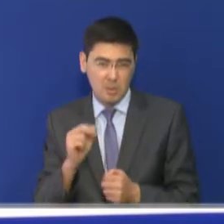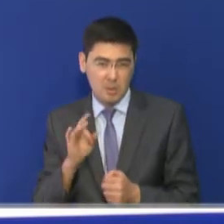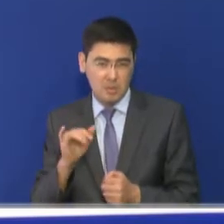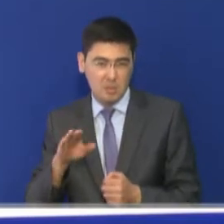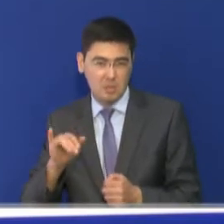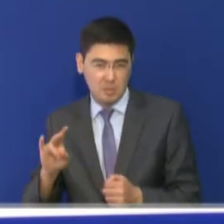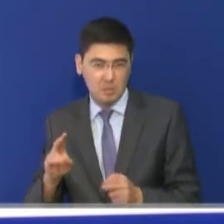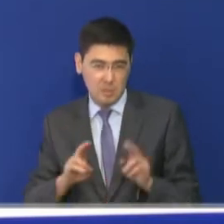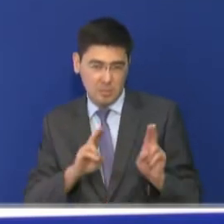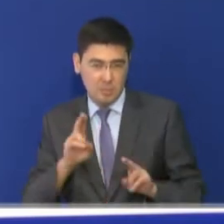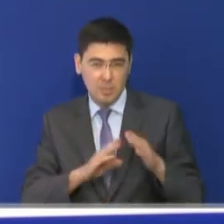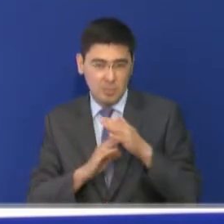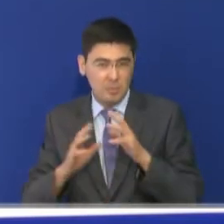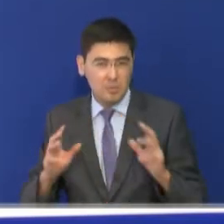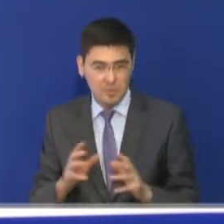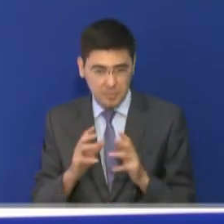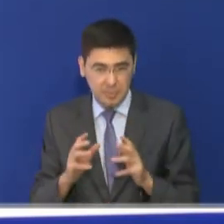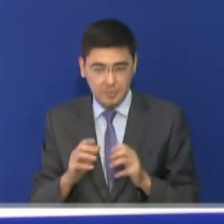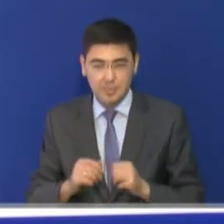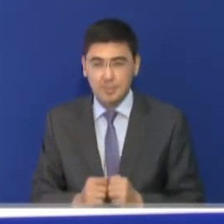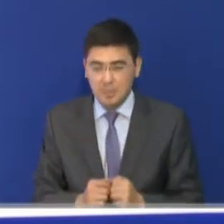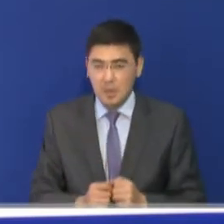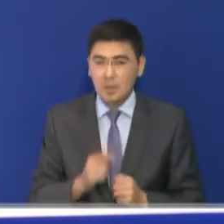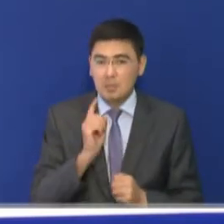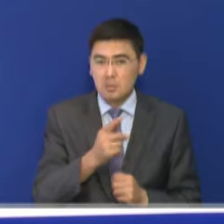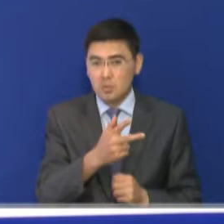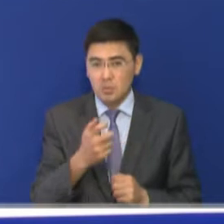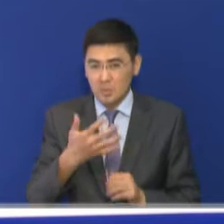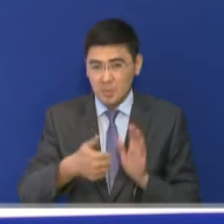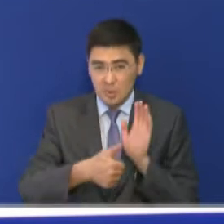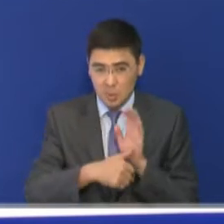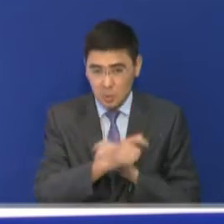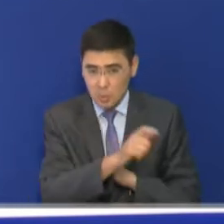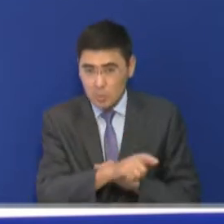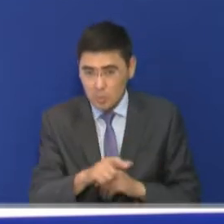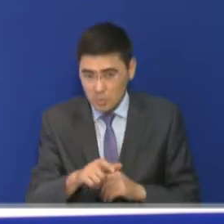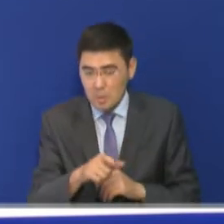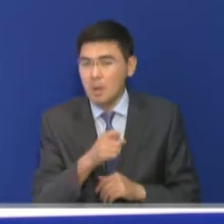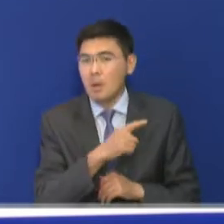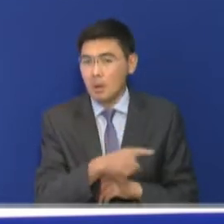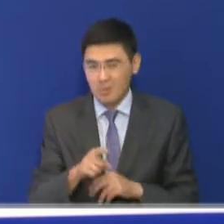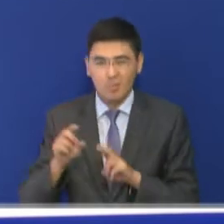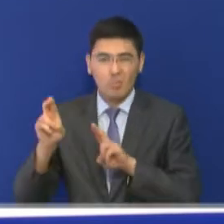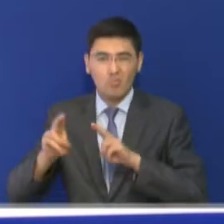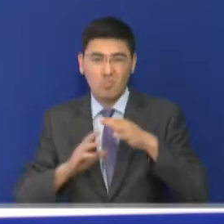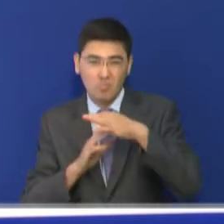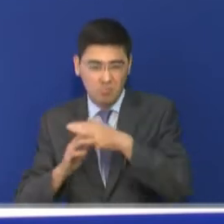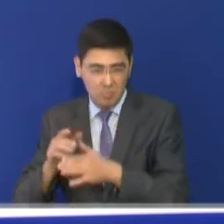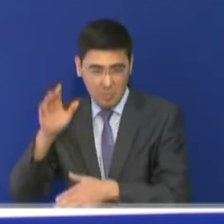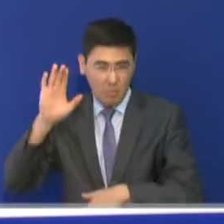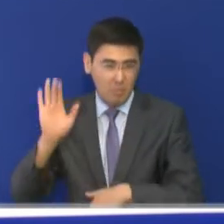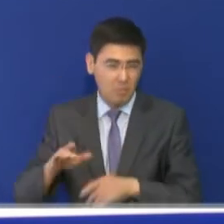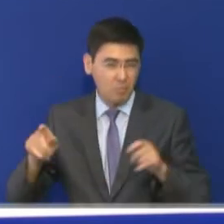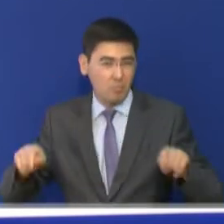Облысымызда төтенше жағдай кезінде шектеу шараларын бұзған 1356 адамға қатысты әкімшілік іс қаралған. Шығыс Қазақстан облысы полиция